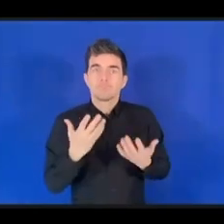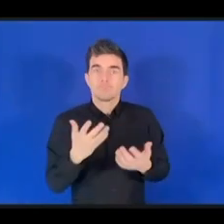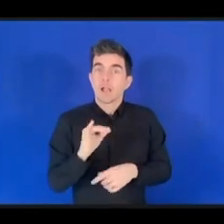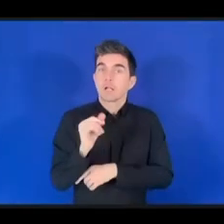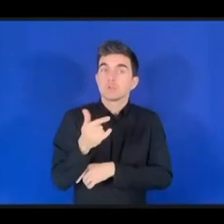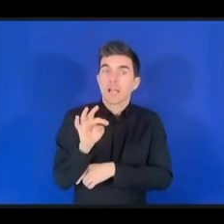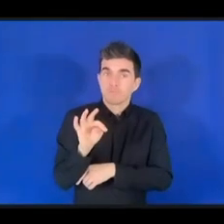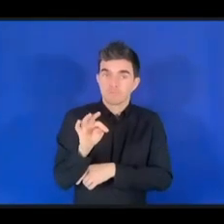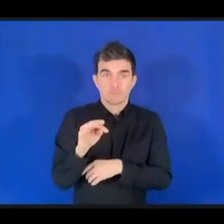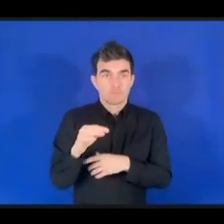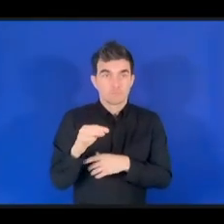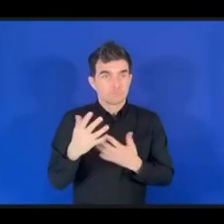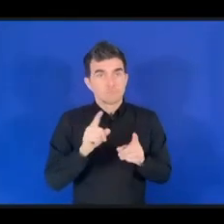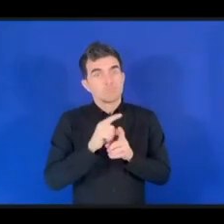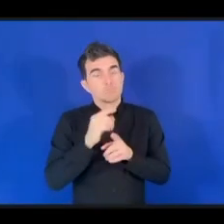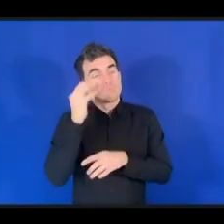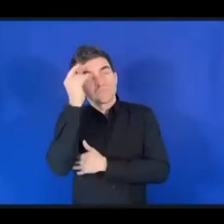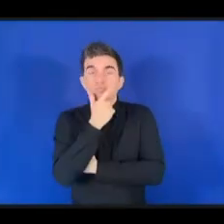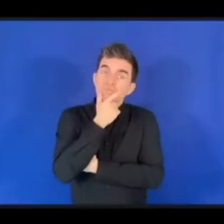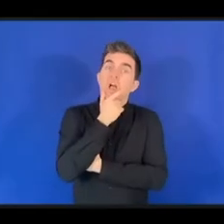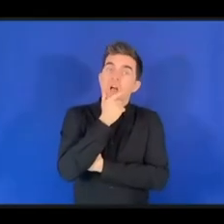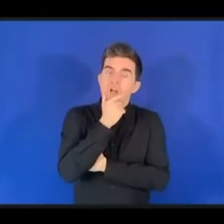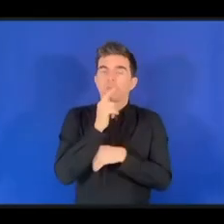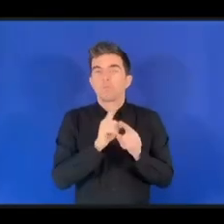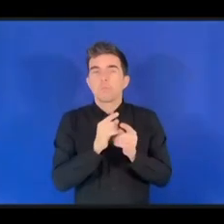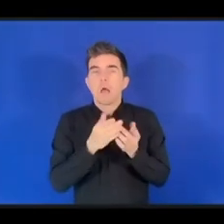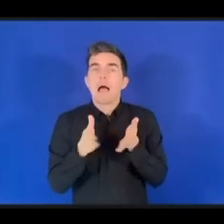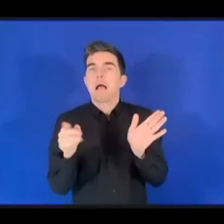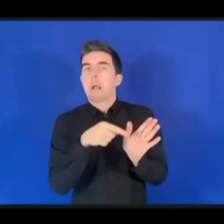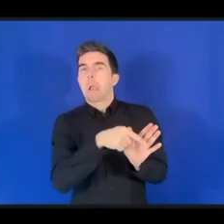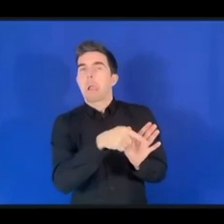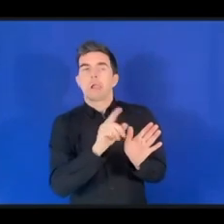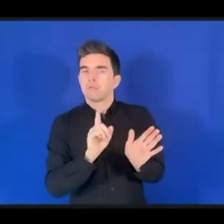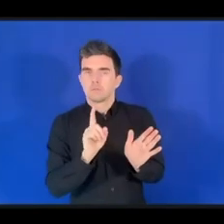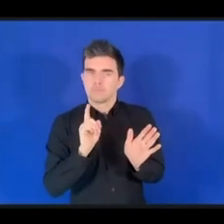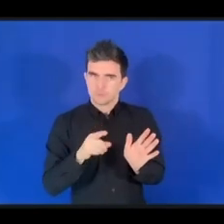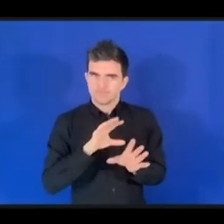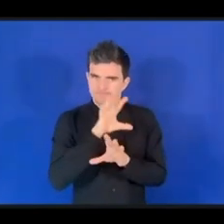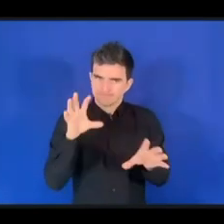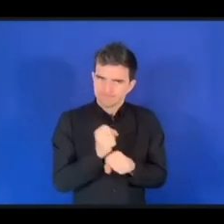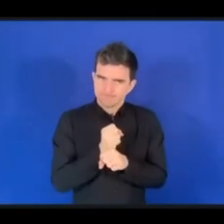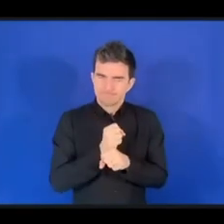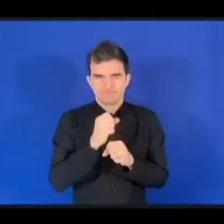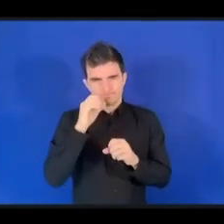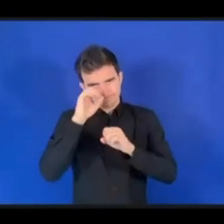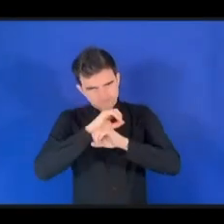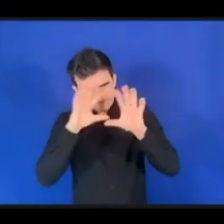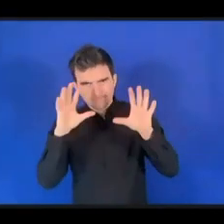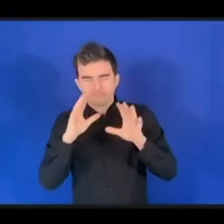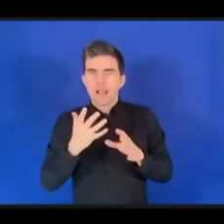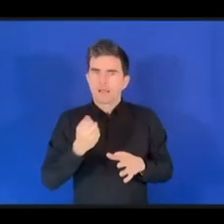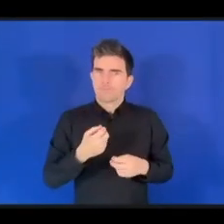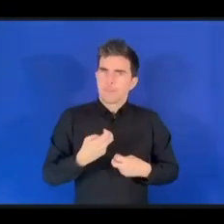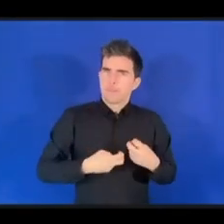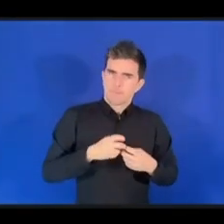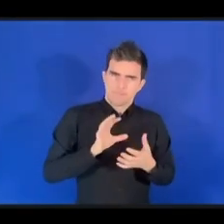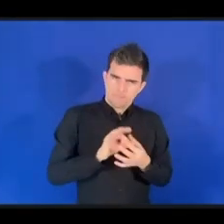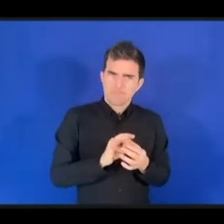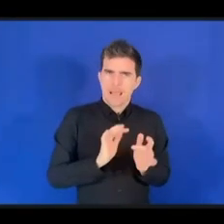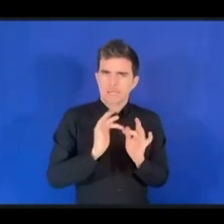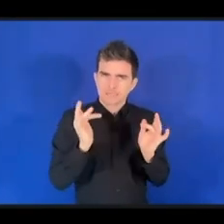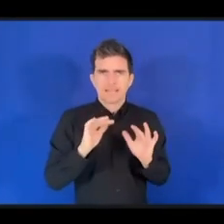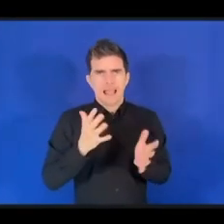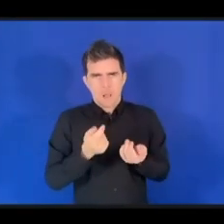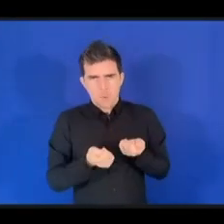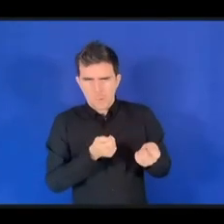politiques sont le reflet des enjeux qui sont pertinents pour la convvernance de l'Internet pendant la session